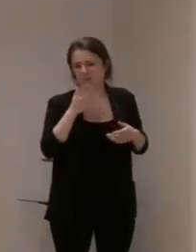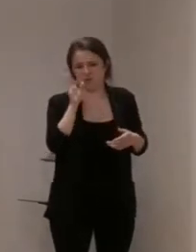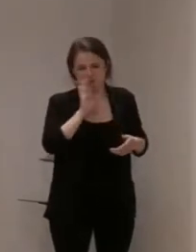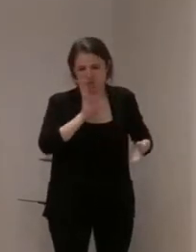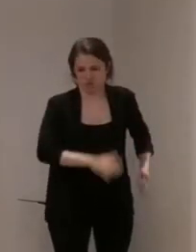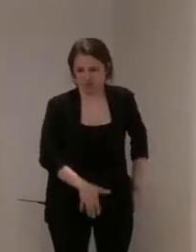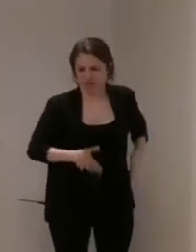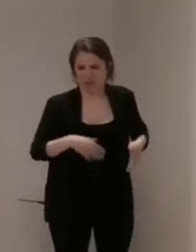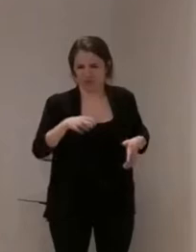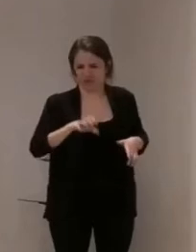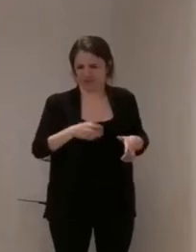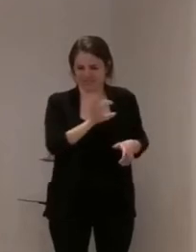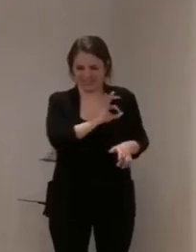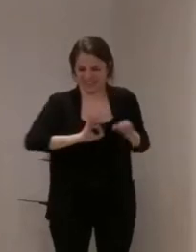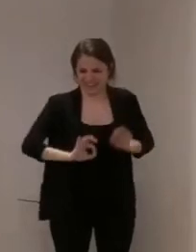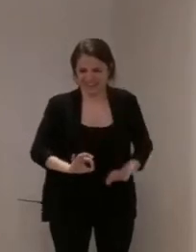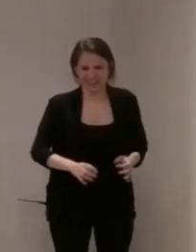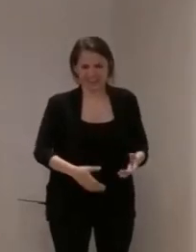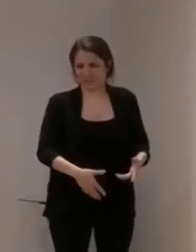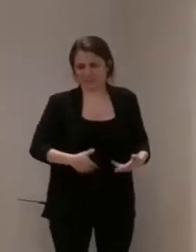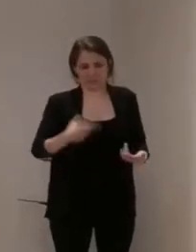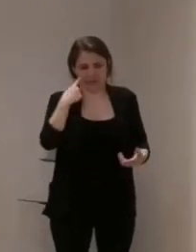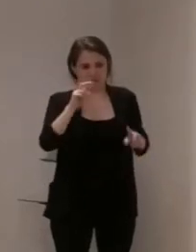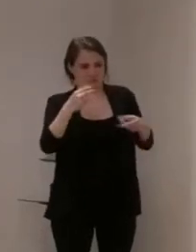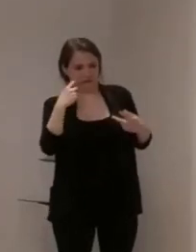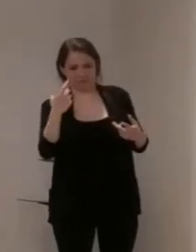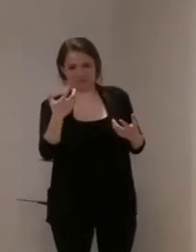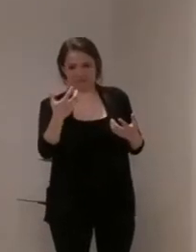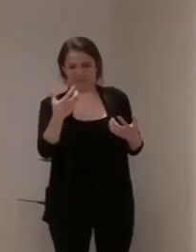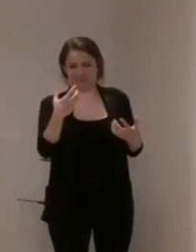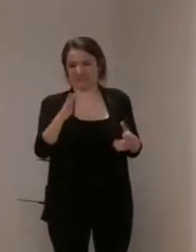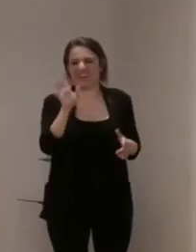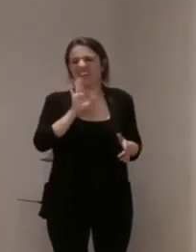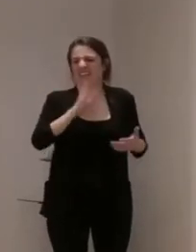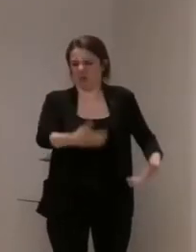perquè et taquessis, perquè veiessis, tot això.